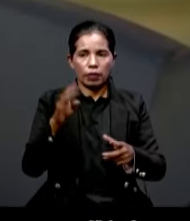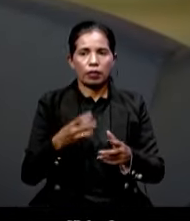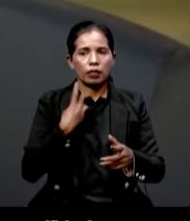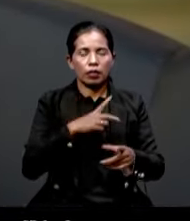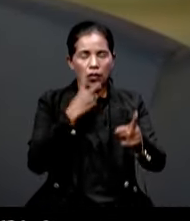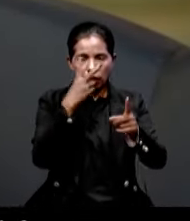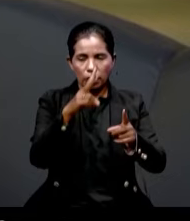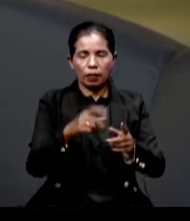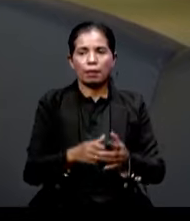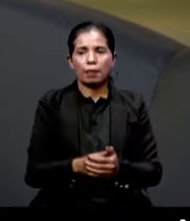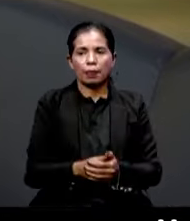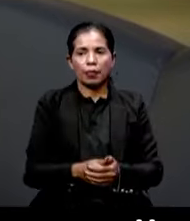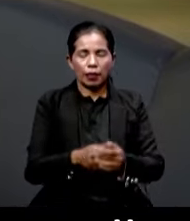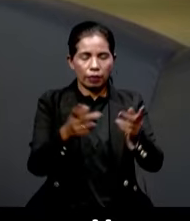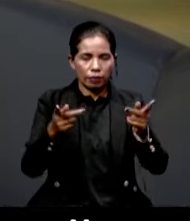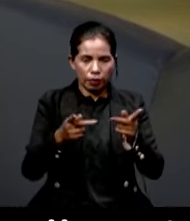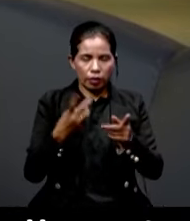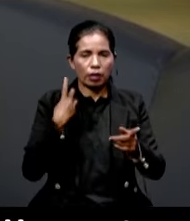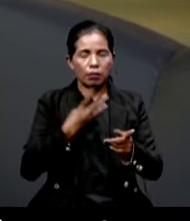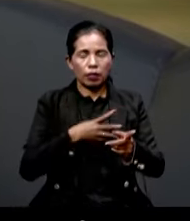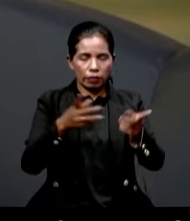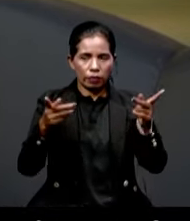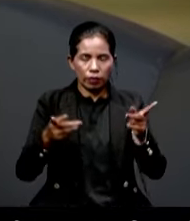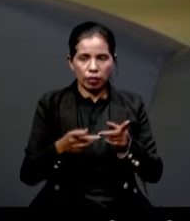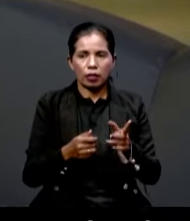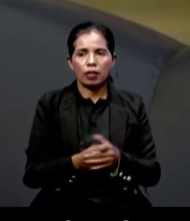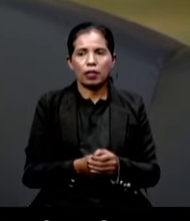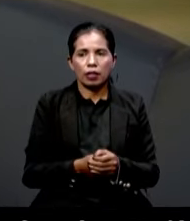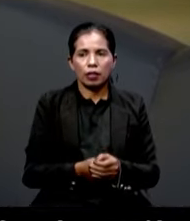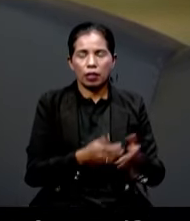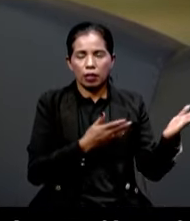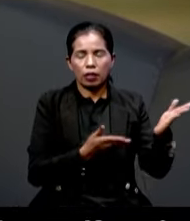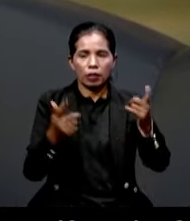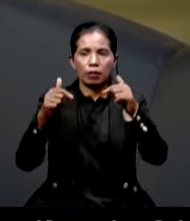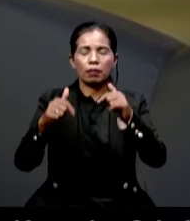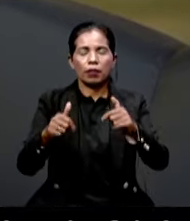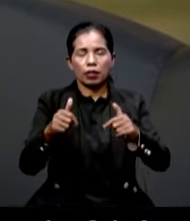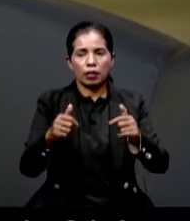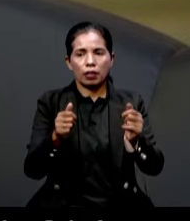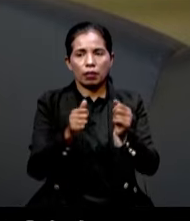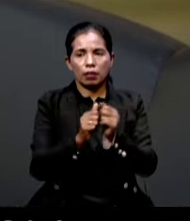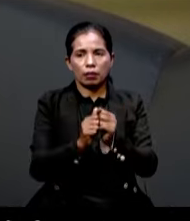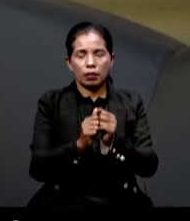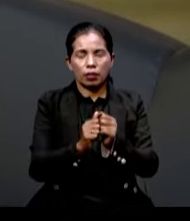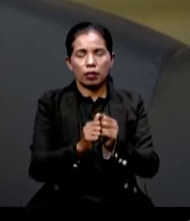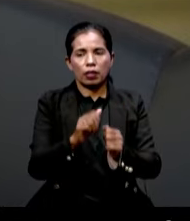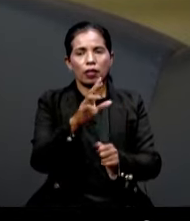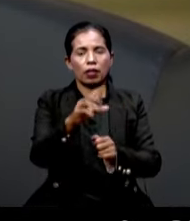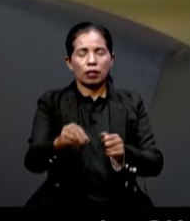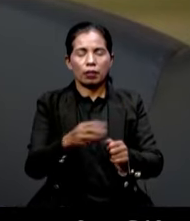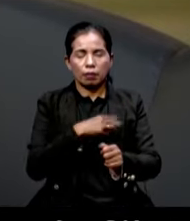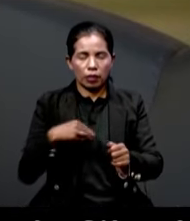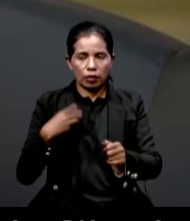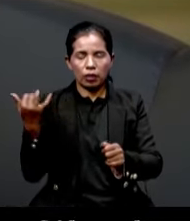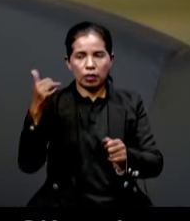baca. Kalau kunjungannya di tempat Alma ini, yang ada yang datang nanti di sini adalah anggota Alma,